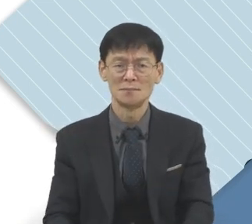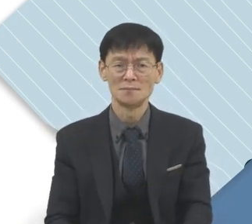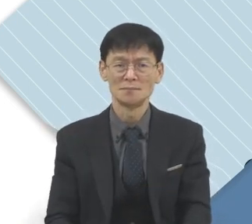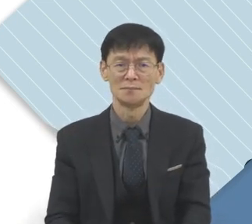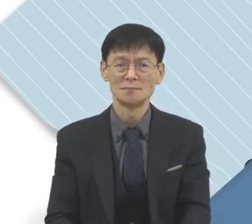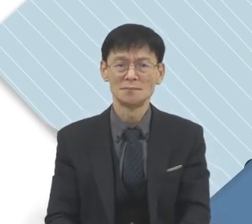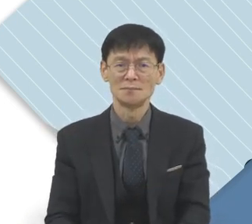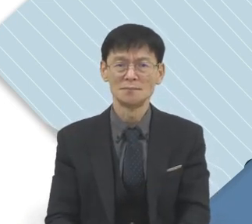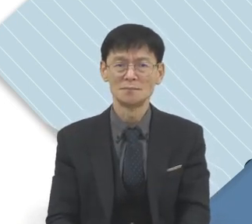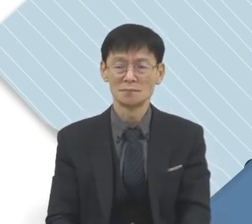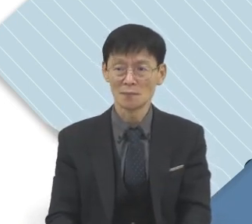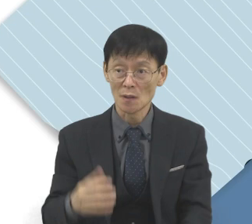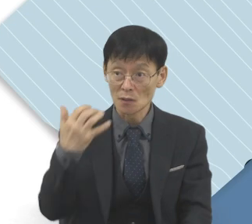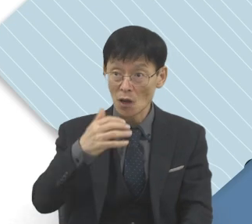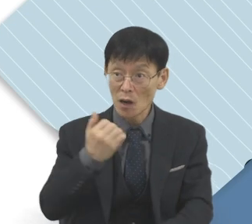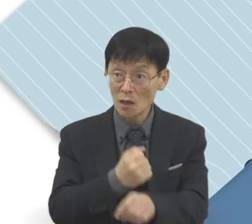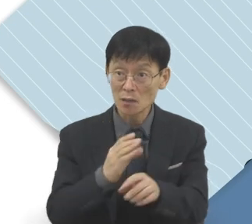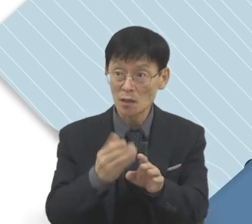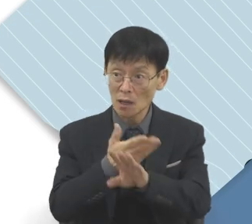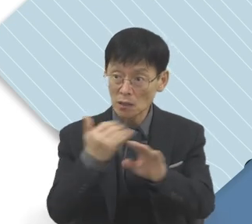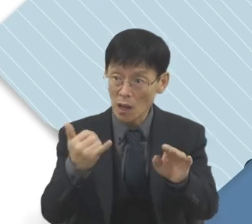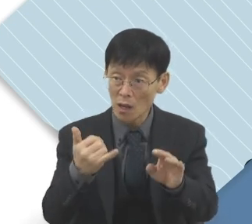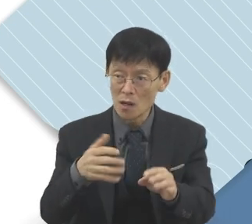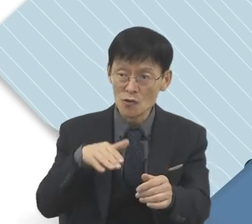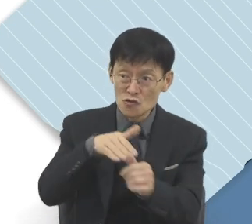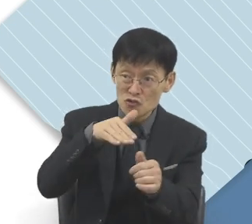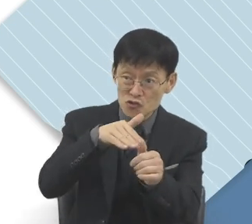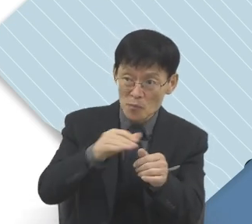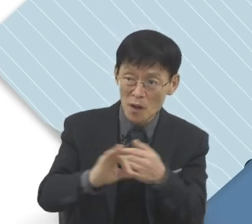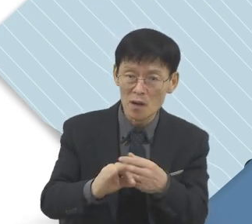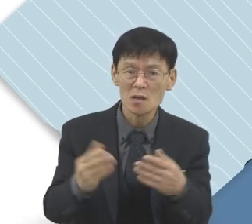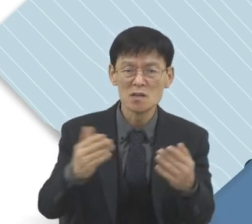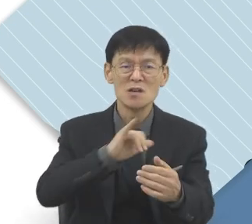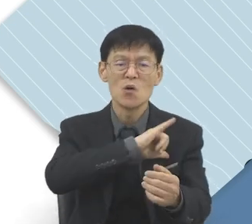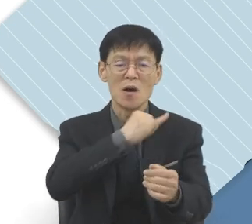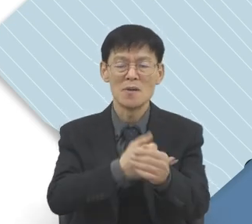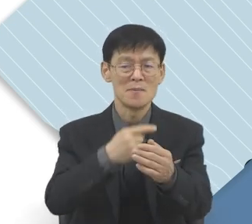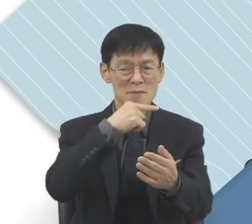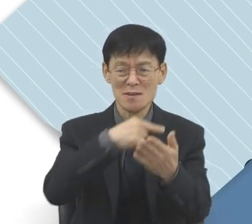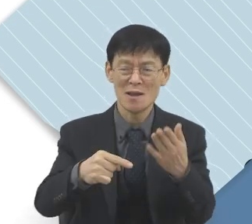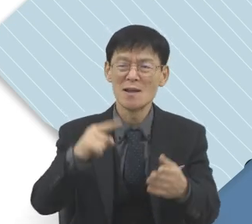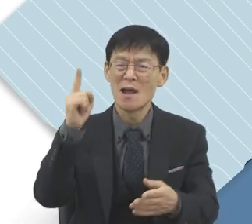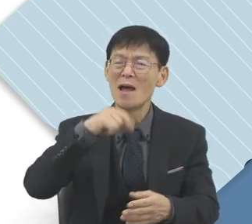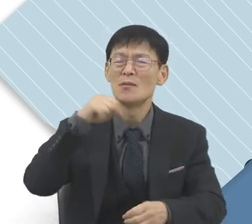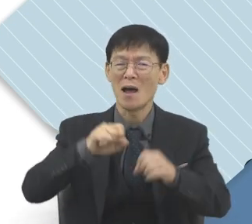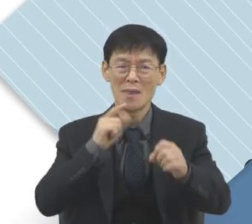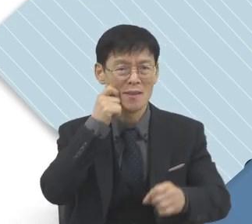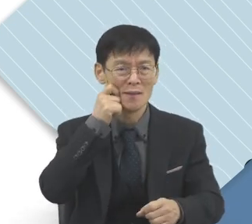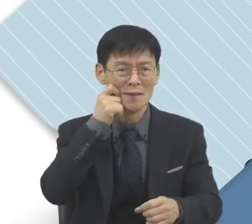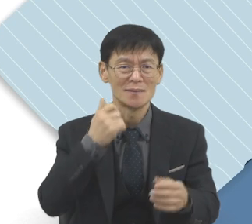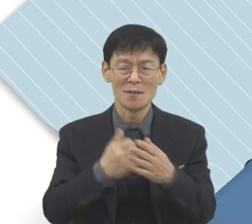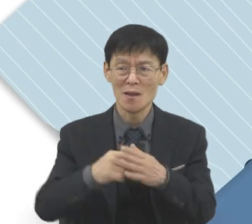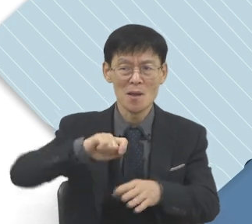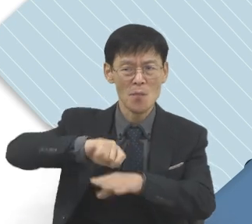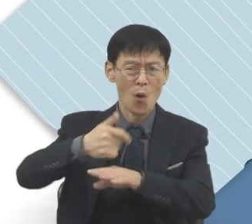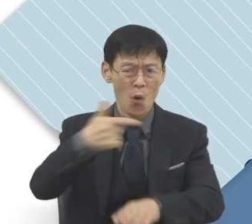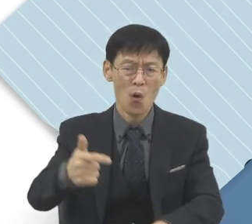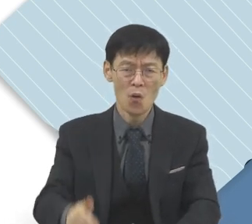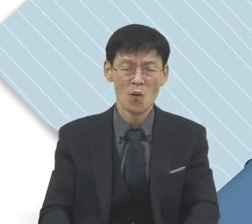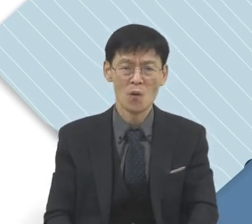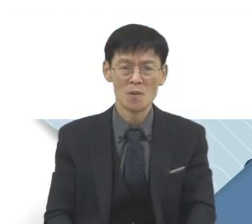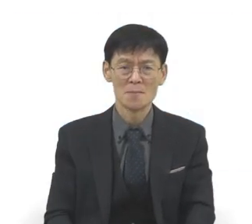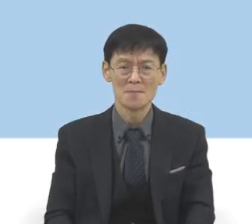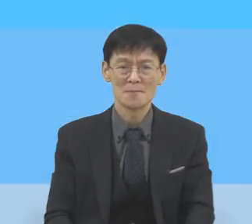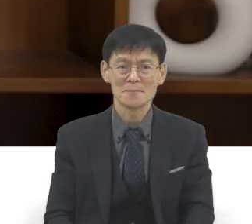해당합니다. 성희롱으로 다른 사람을 괴롭히면 노동인권을 침해하는 나쁜 행동이므로 처벌받을 수